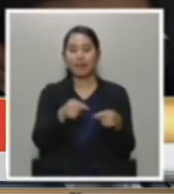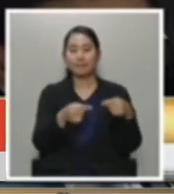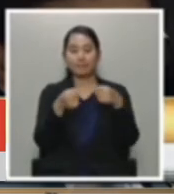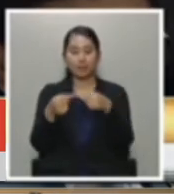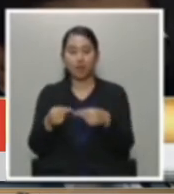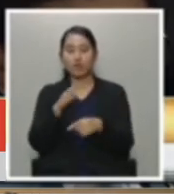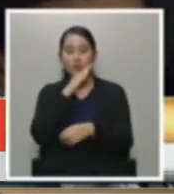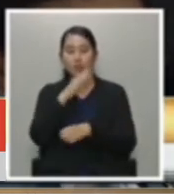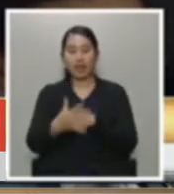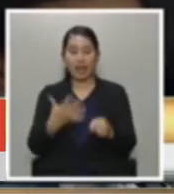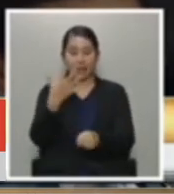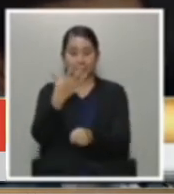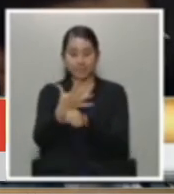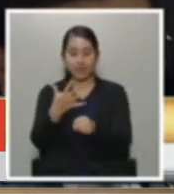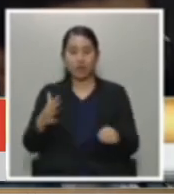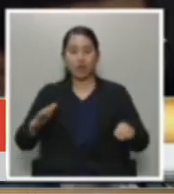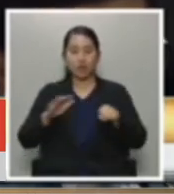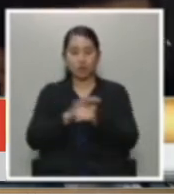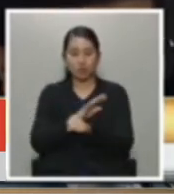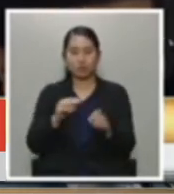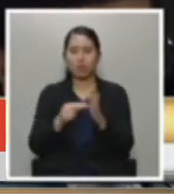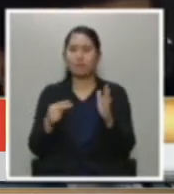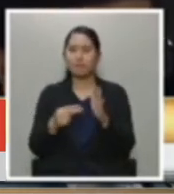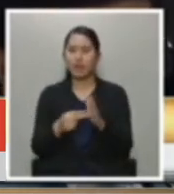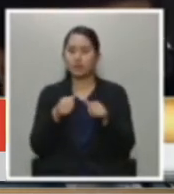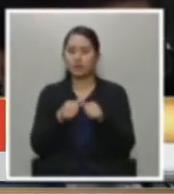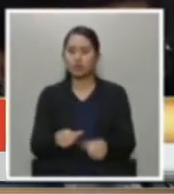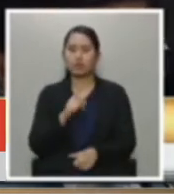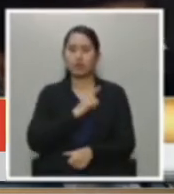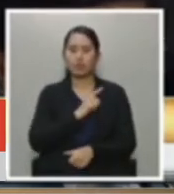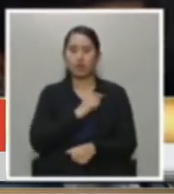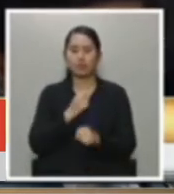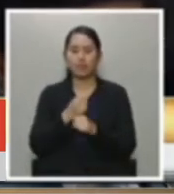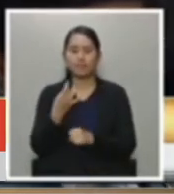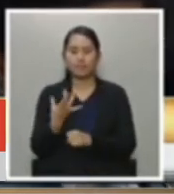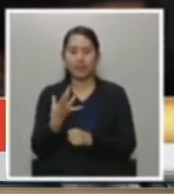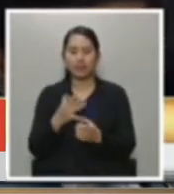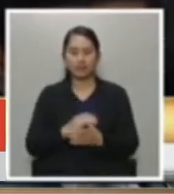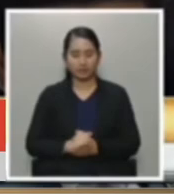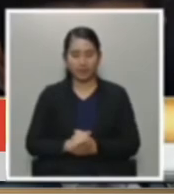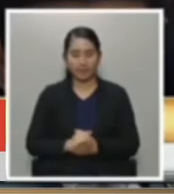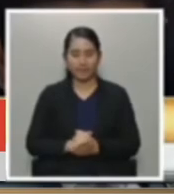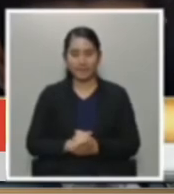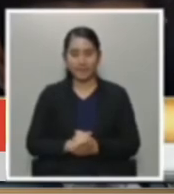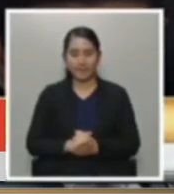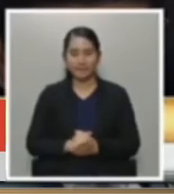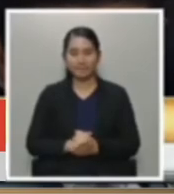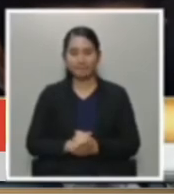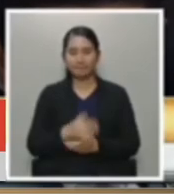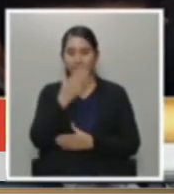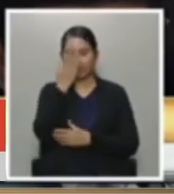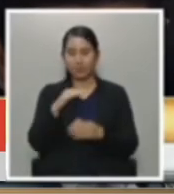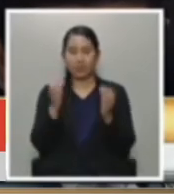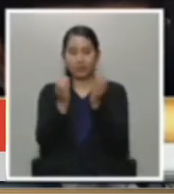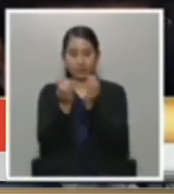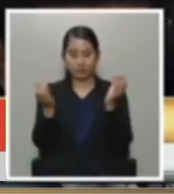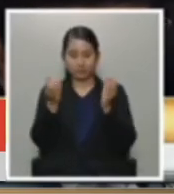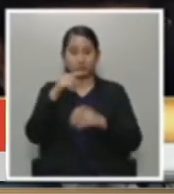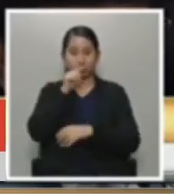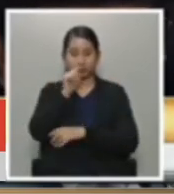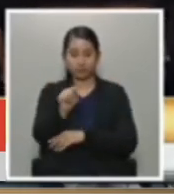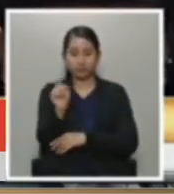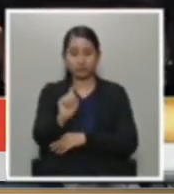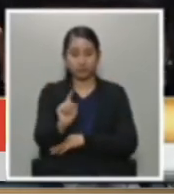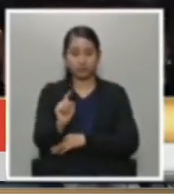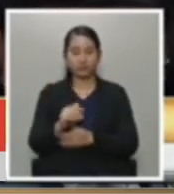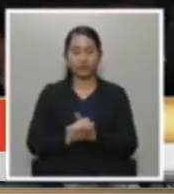ครบ5ปีแล้วเนี่ยคุณจะอยู่ในสถานะอะไร พราะเขาสั่งให้รัฐธรรมนูญนี่สั่งเลยนะสั่